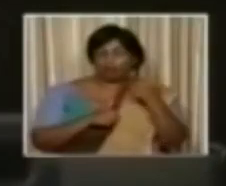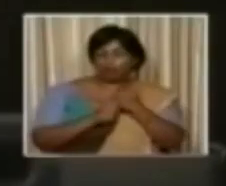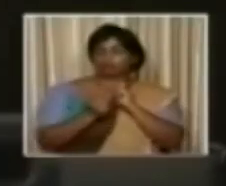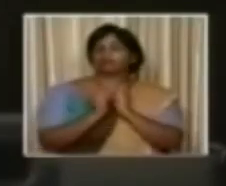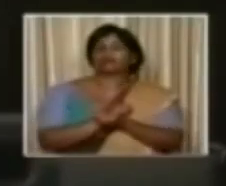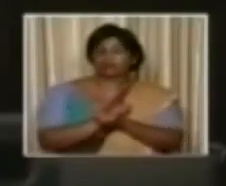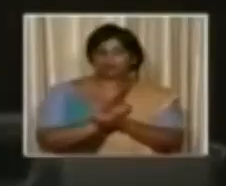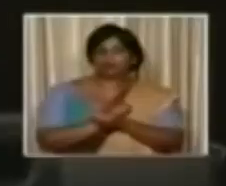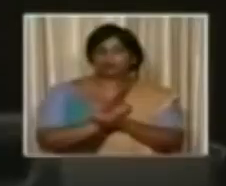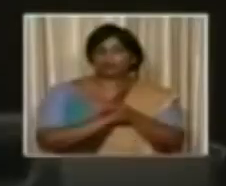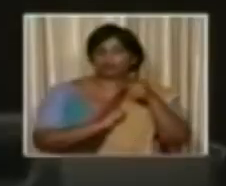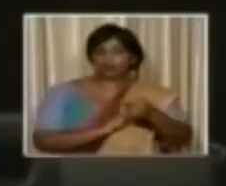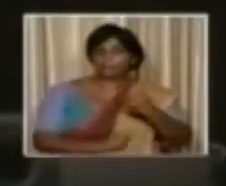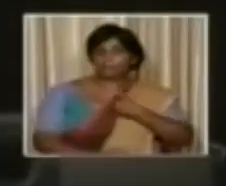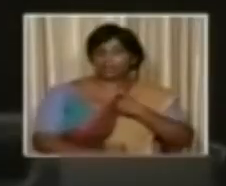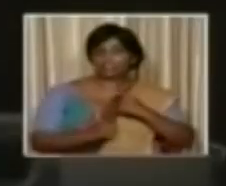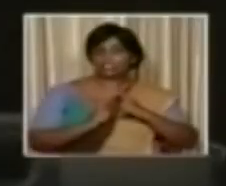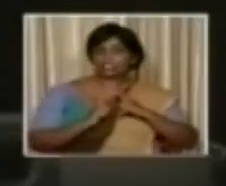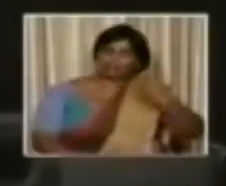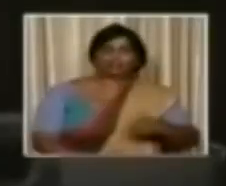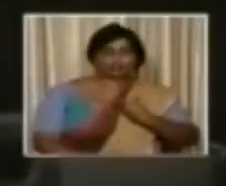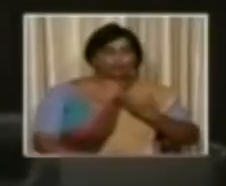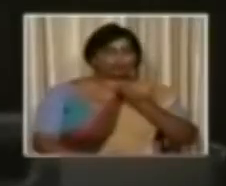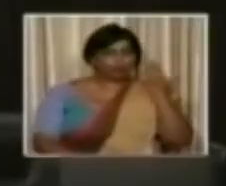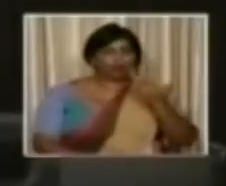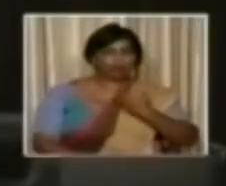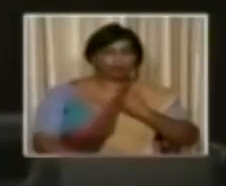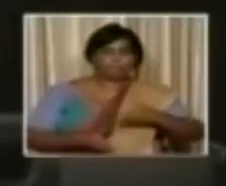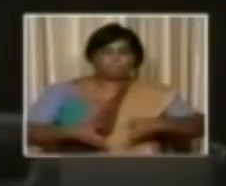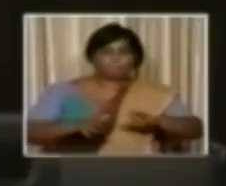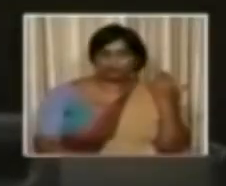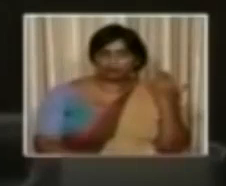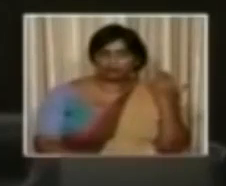கொலை செய்யலாம். அது இன்றா, நாளையா, நாளை மறுதினமா என்று எனக்கு தெரியாது.